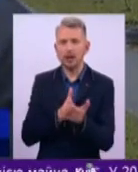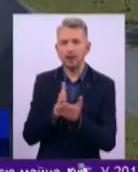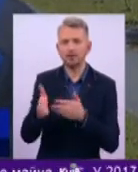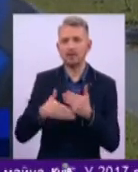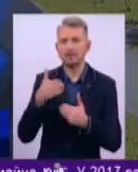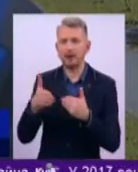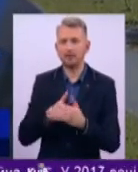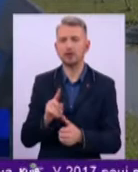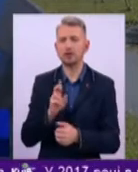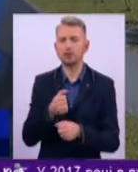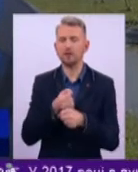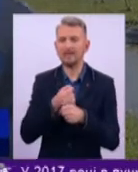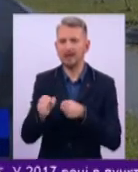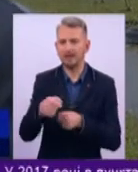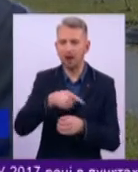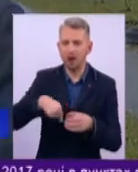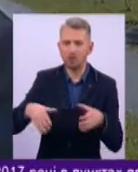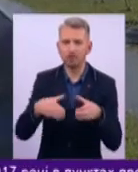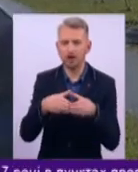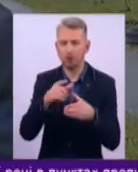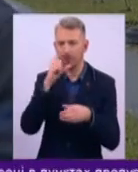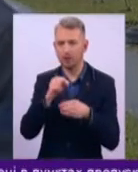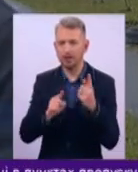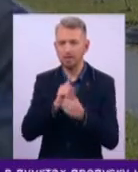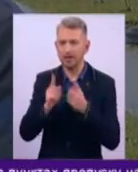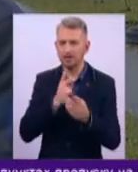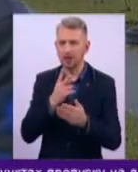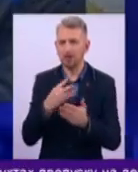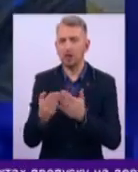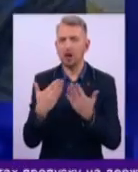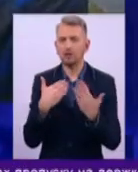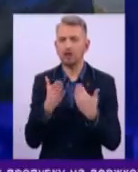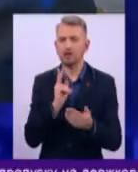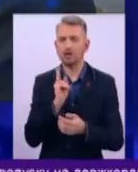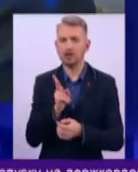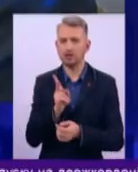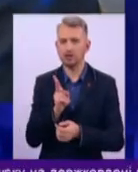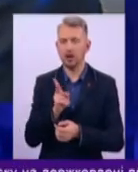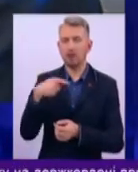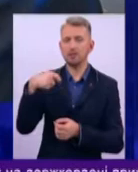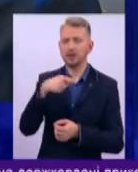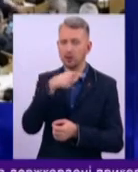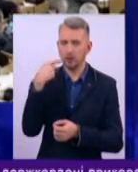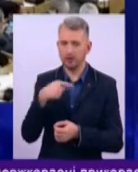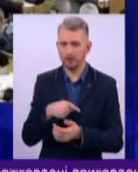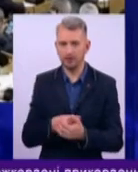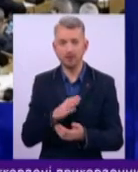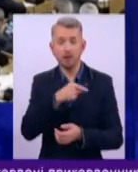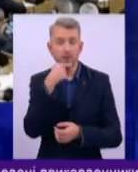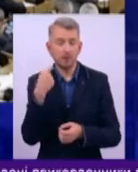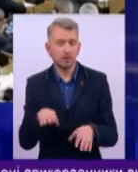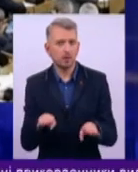санкции, чтобы заставить окружение Путина как-то пересмотреть свое отношение к президенту Російської Федерації. В Росії,